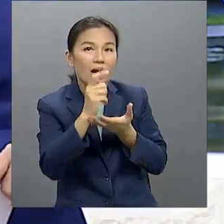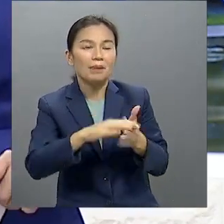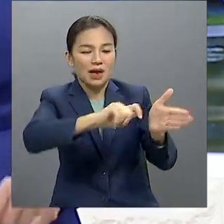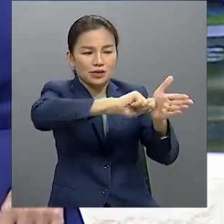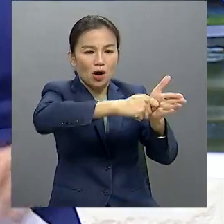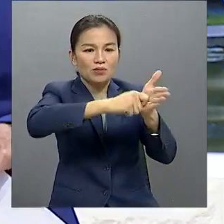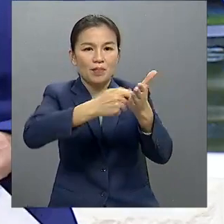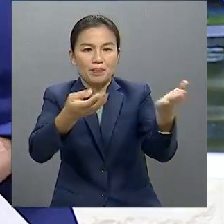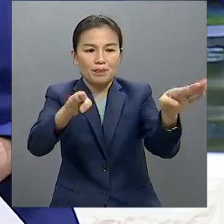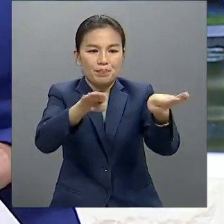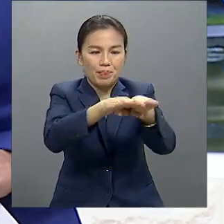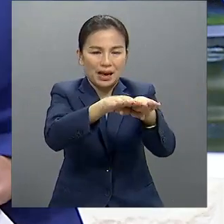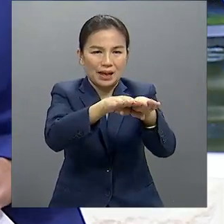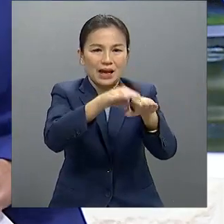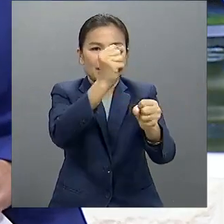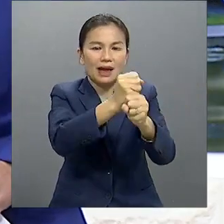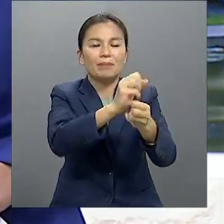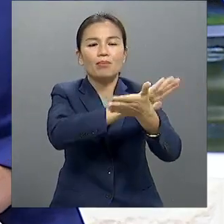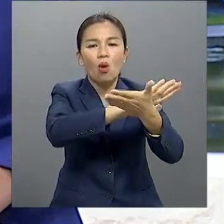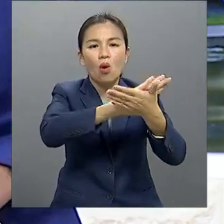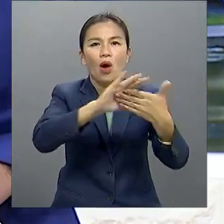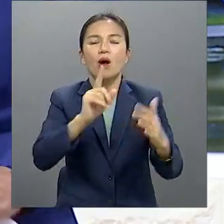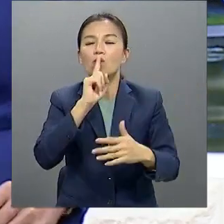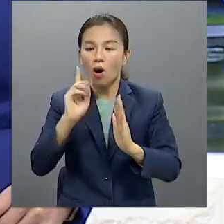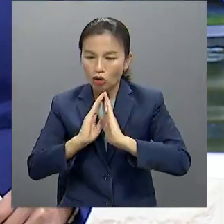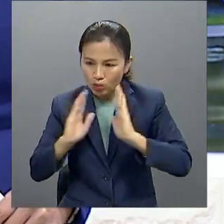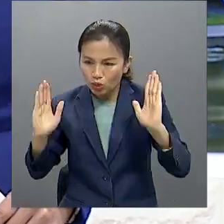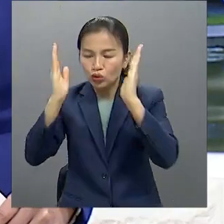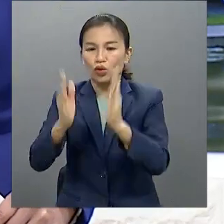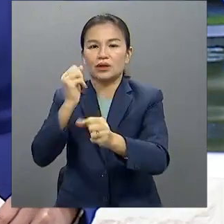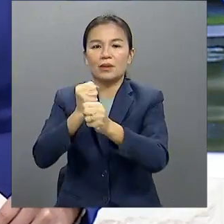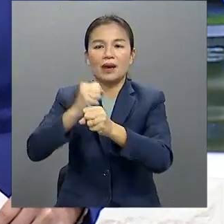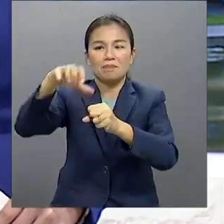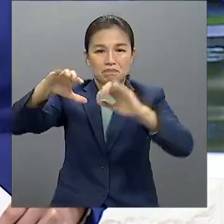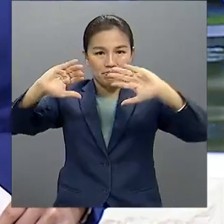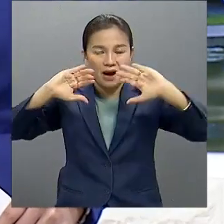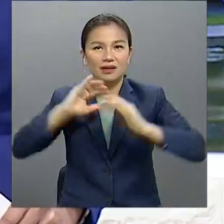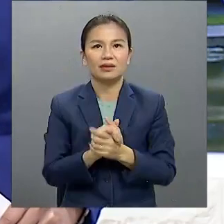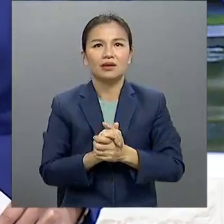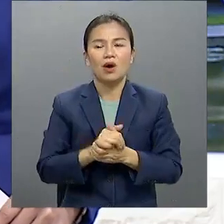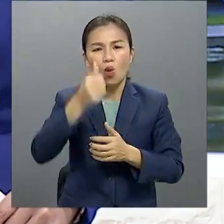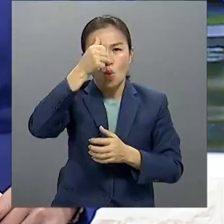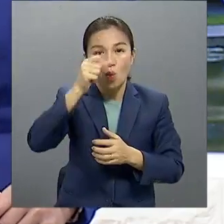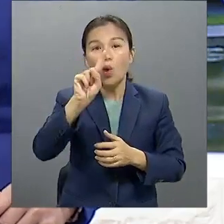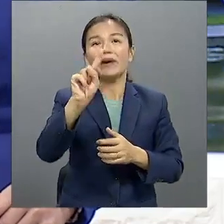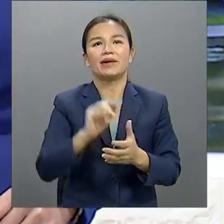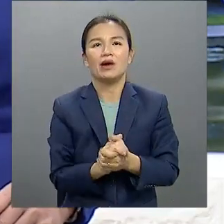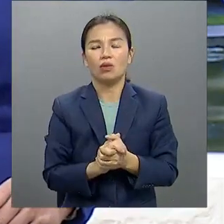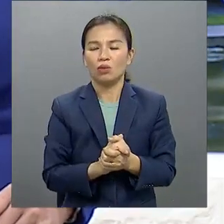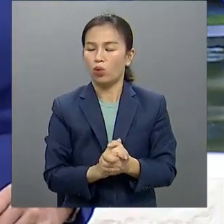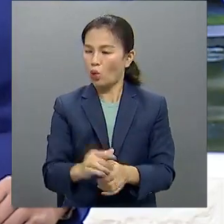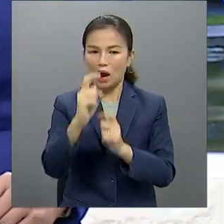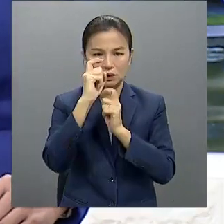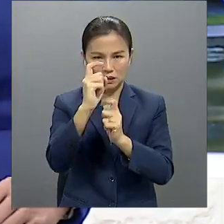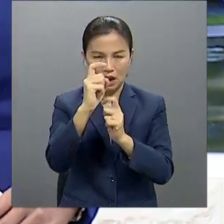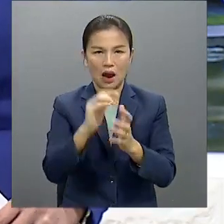ท่อให้เรียบร้อยนะคะต้องขอบคุณหน่วยงานที่เกี่ยวข้องด้วยนะคะเพียงแค่1วันนะก็อาจจะสุ่มเสี่ยงกับอุบัติเหตุได้ดังนั้นเราจะ